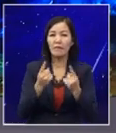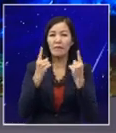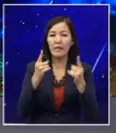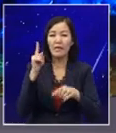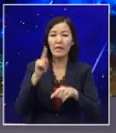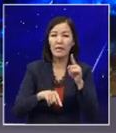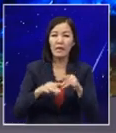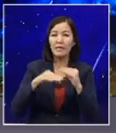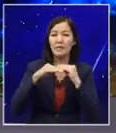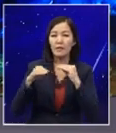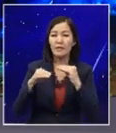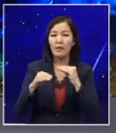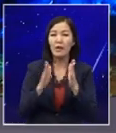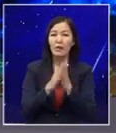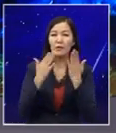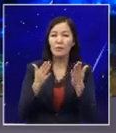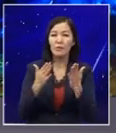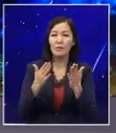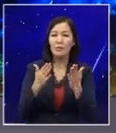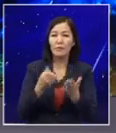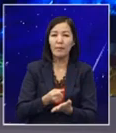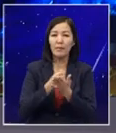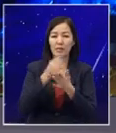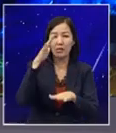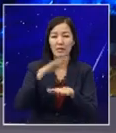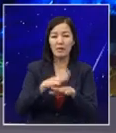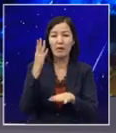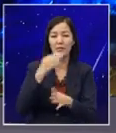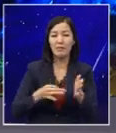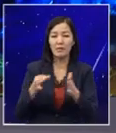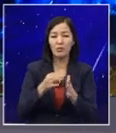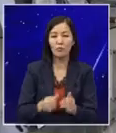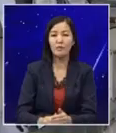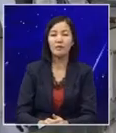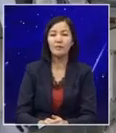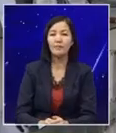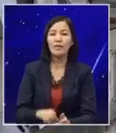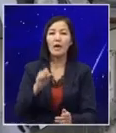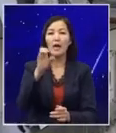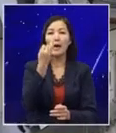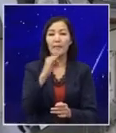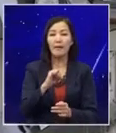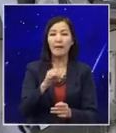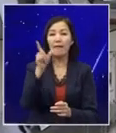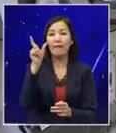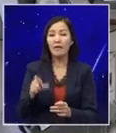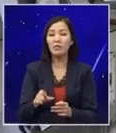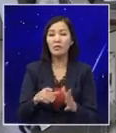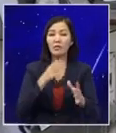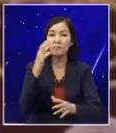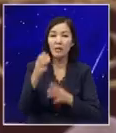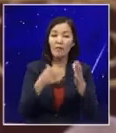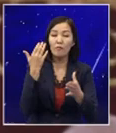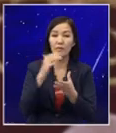великих степей. Сборник вышел в свет при поддержке Акимата Алматинской области. Абай – личность мирового масштаба. Труды как